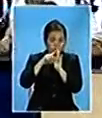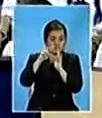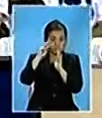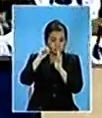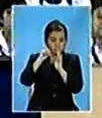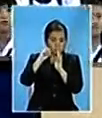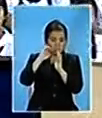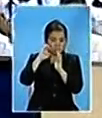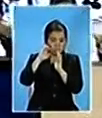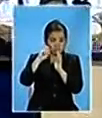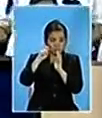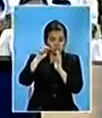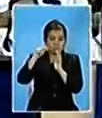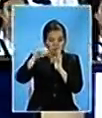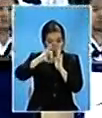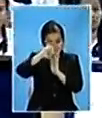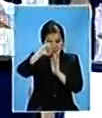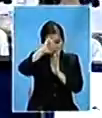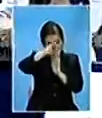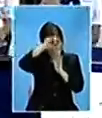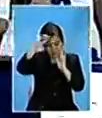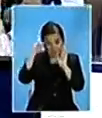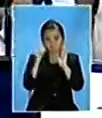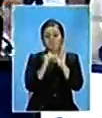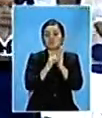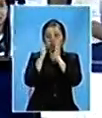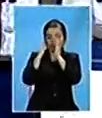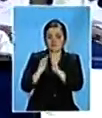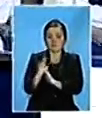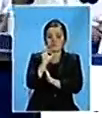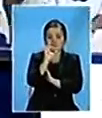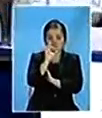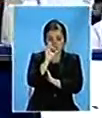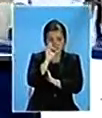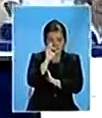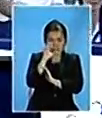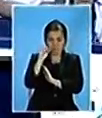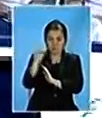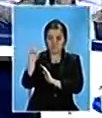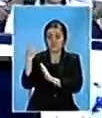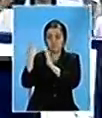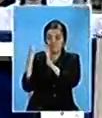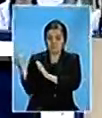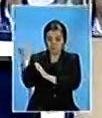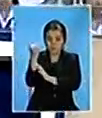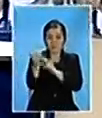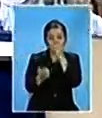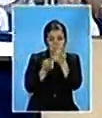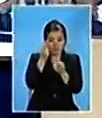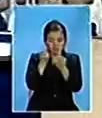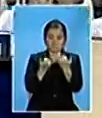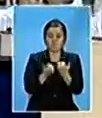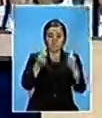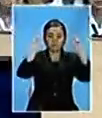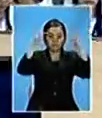นะครับเดินทางมาไกลมากนะครับ102คนวันนี้วุฒิสภานะครับกำลังประชุมพิจารณาร่างพรบ